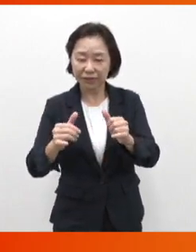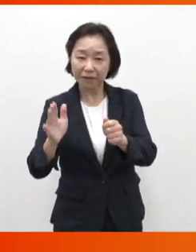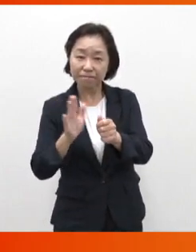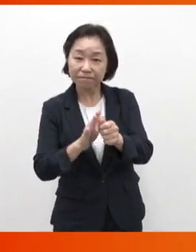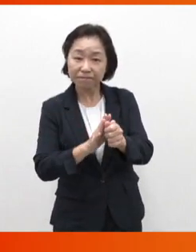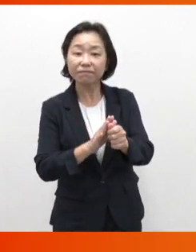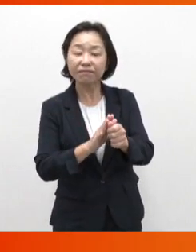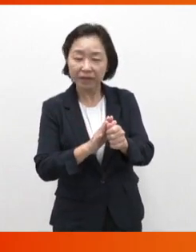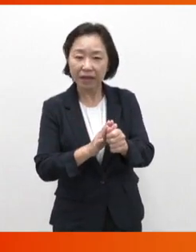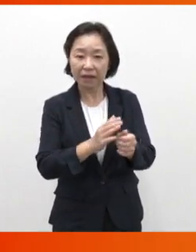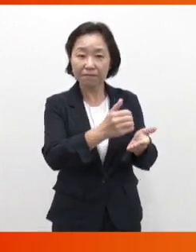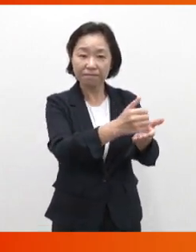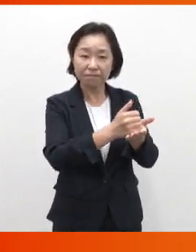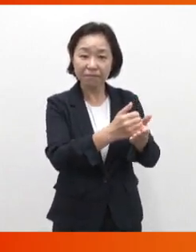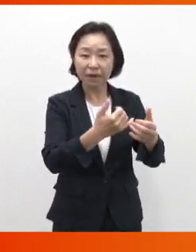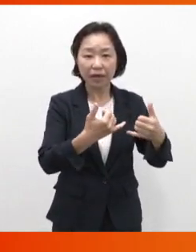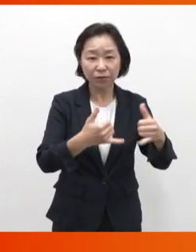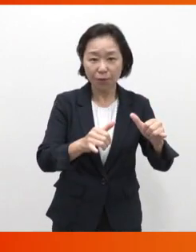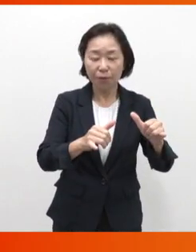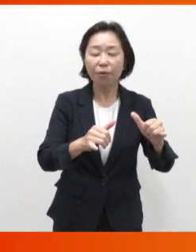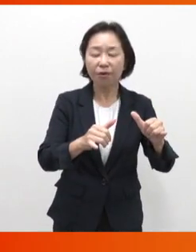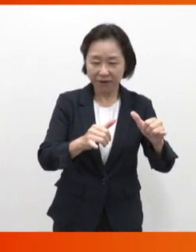そうです